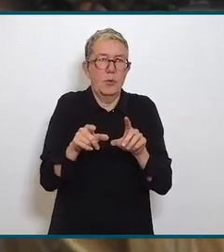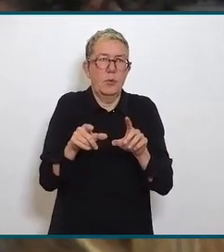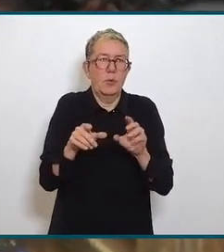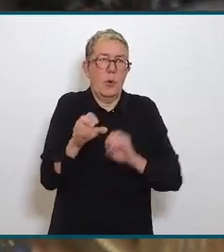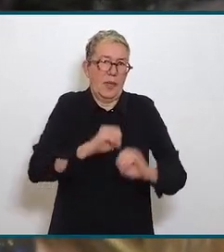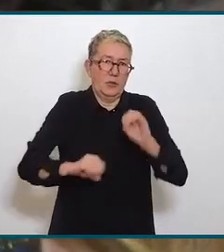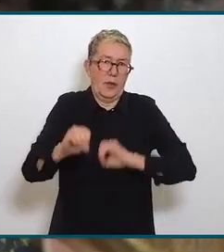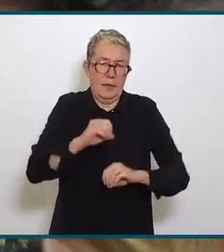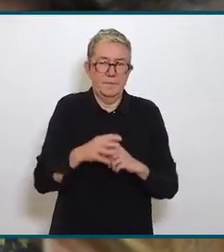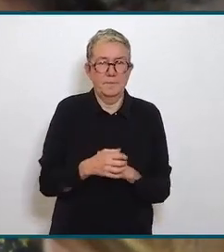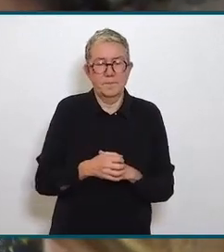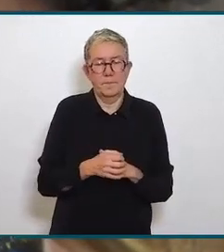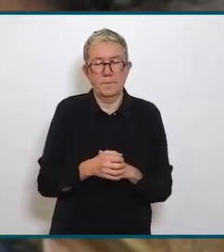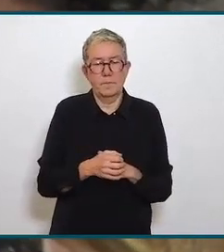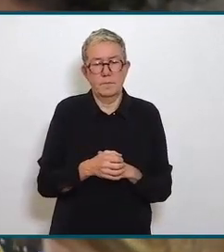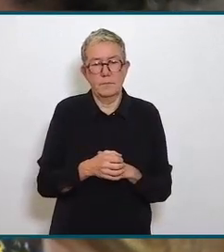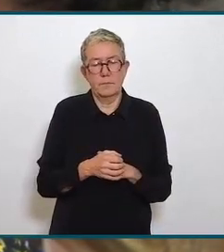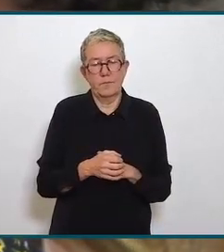sécurité.